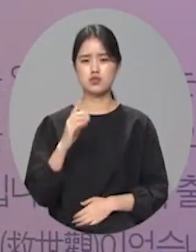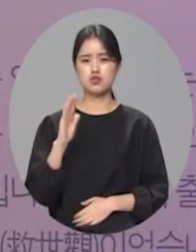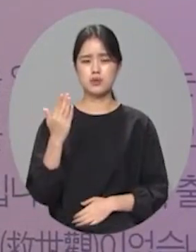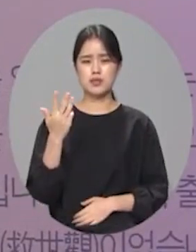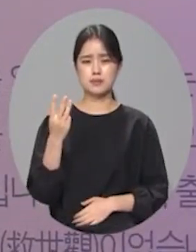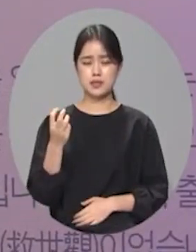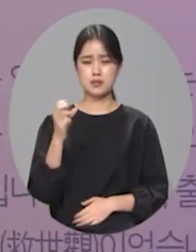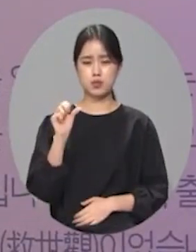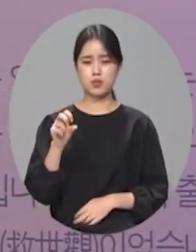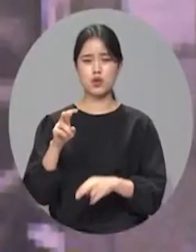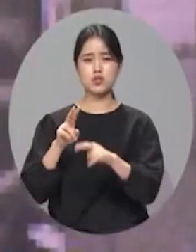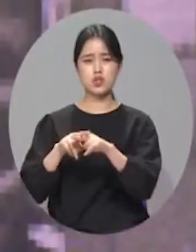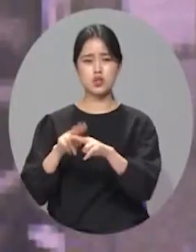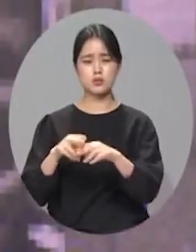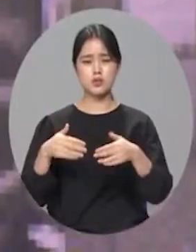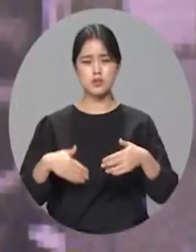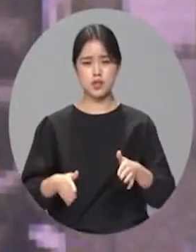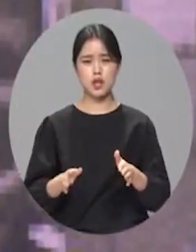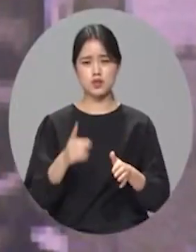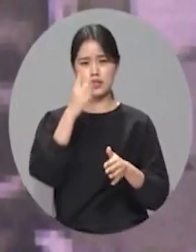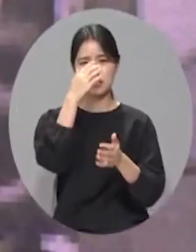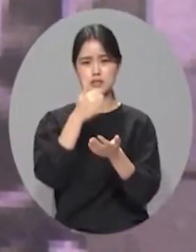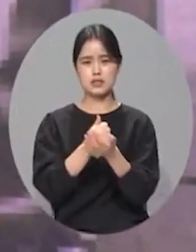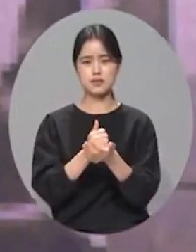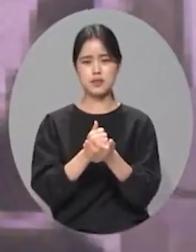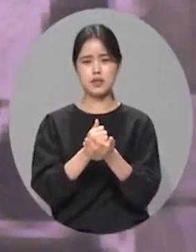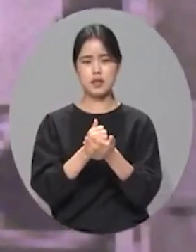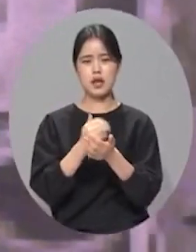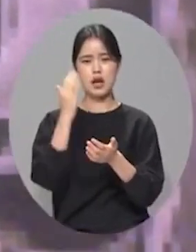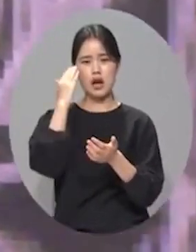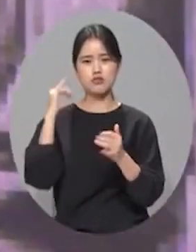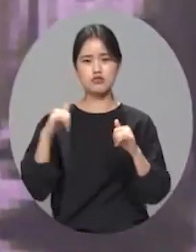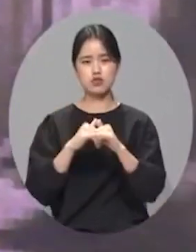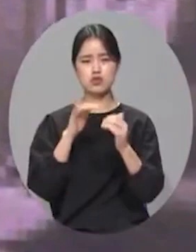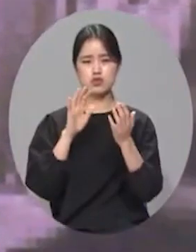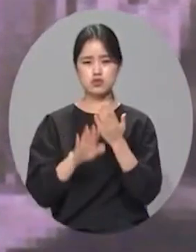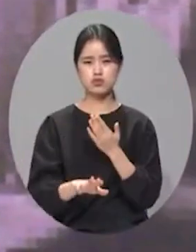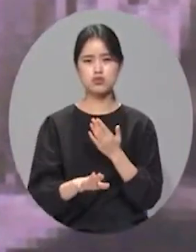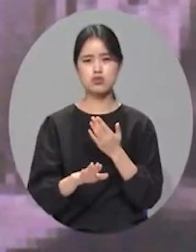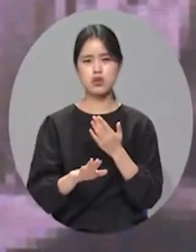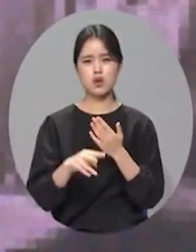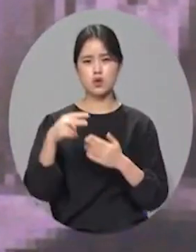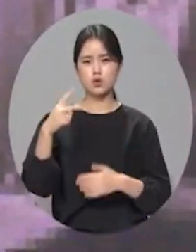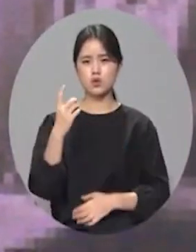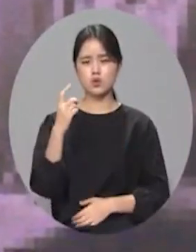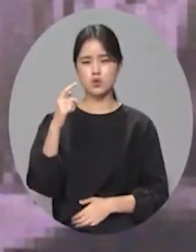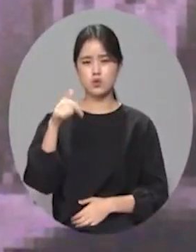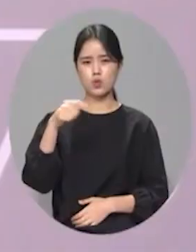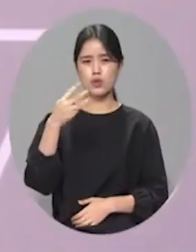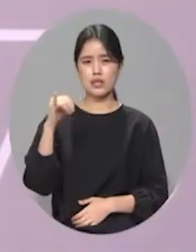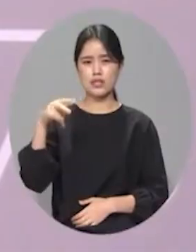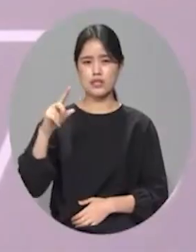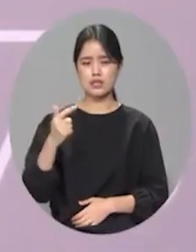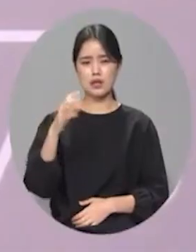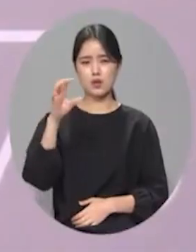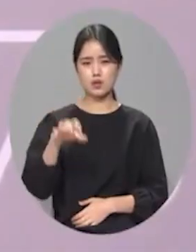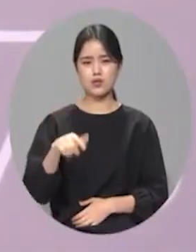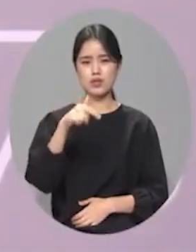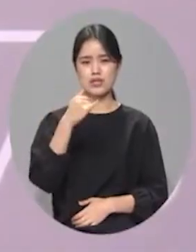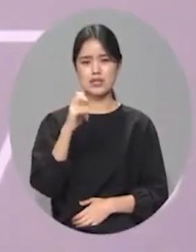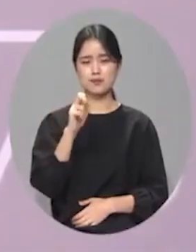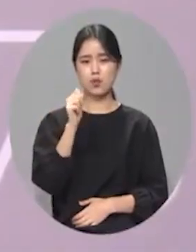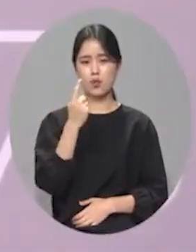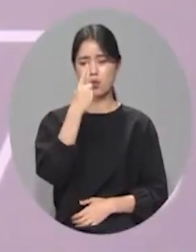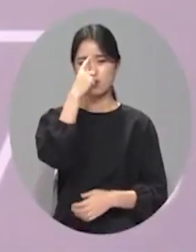1935년 정읍에서 태어난 스님은 한국전쟁 직후인 1954년 송리산 법주사에서 금호 스님과